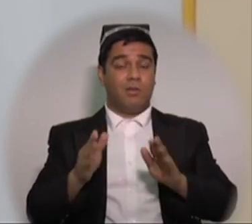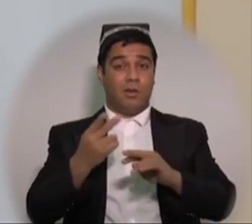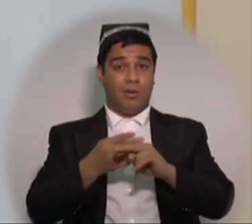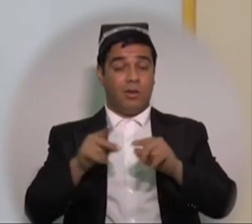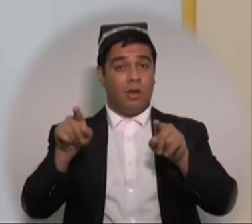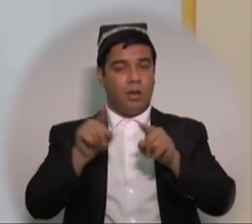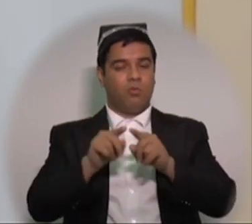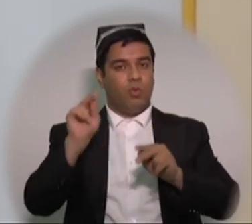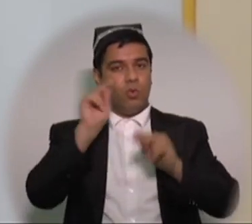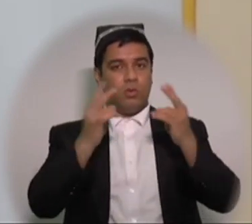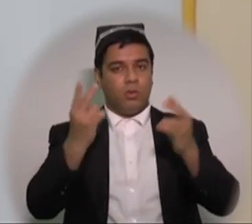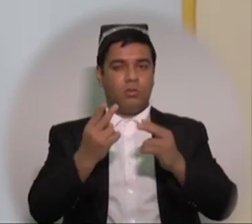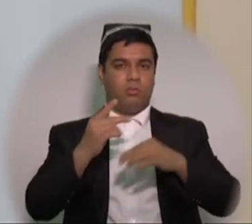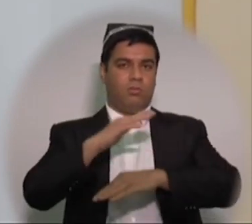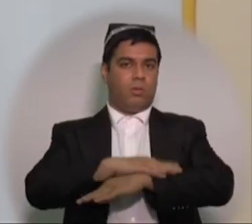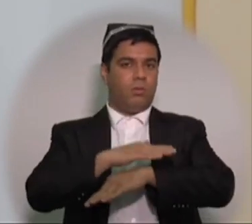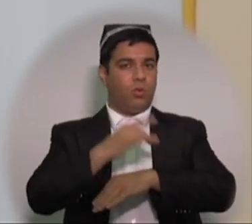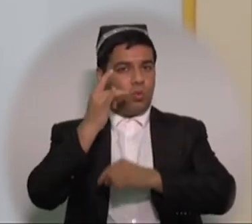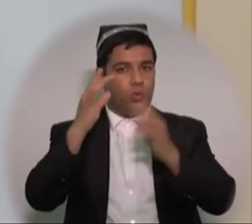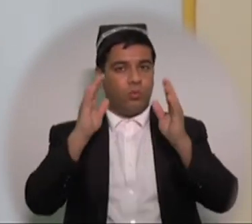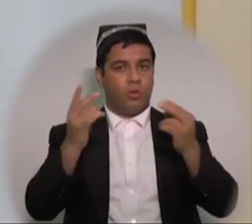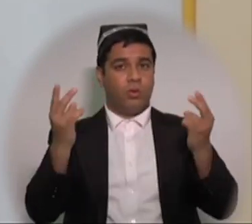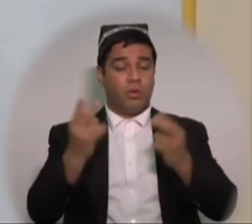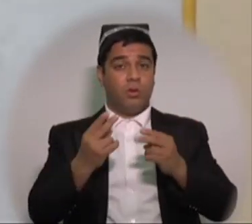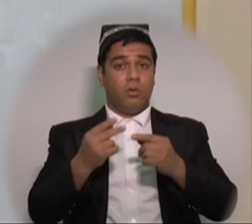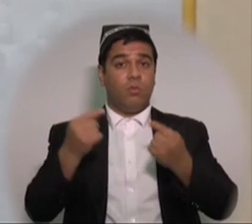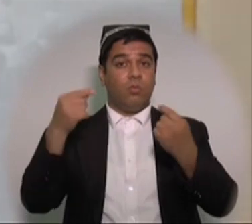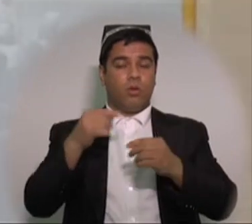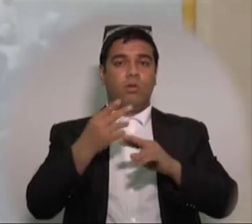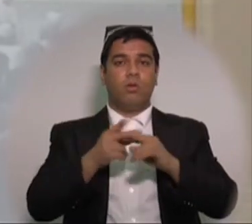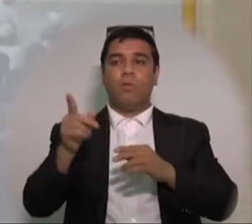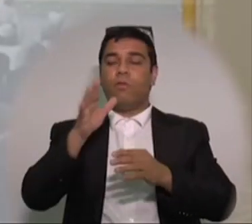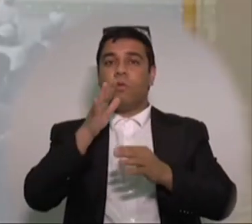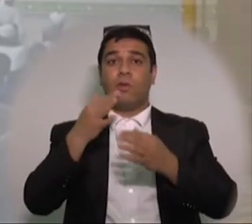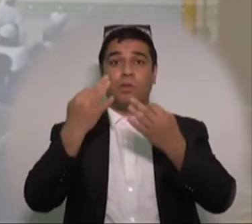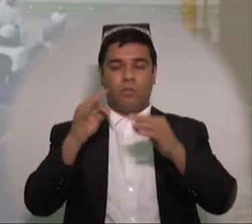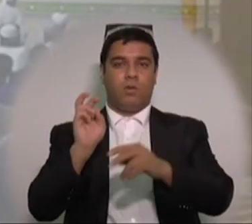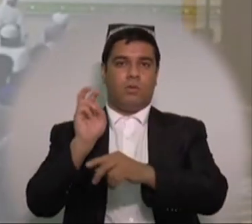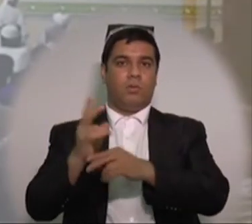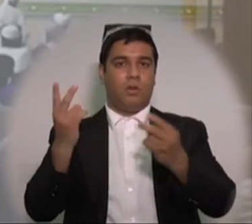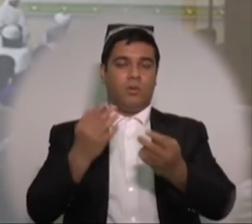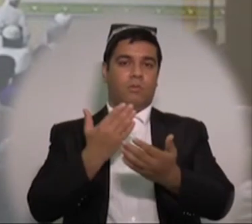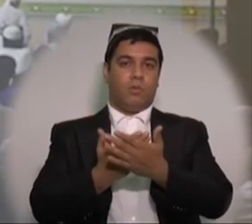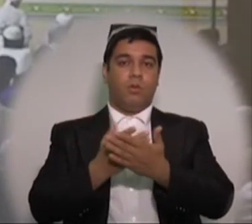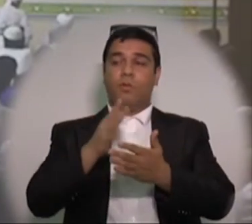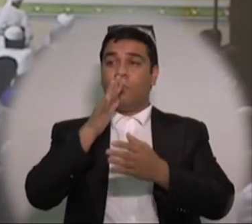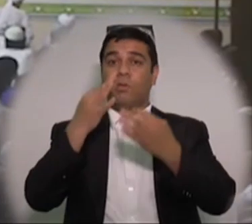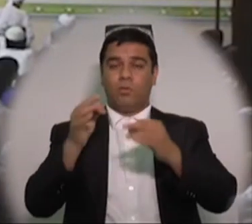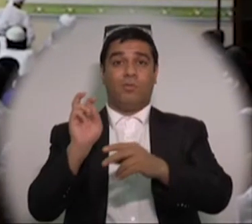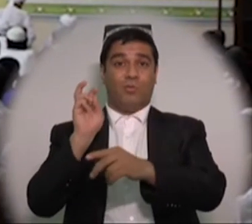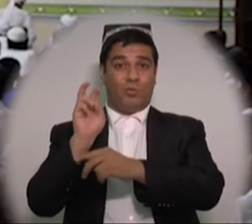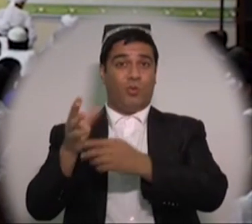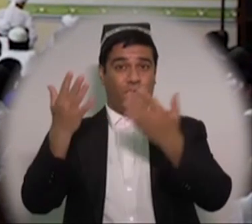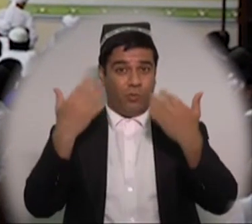Ana bularni o'rganish kerak, yo'lga qo'yish kerak. Demak, munosib vaqtida borsin. Deylik, munosib vaqtini topib